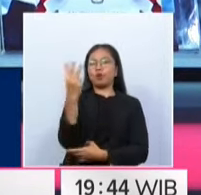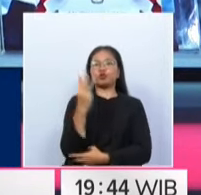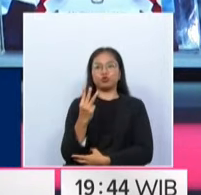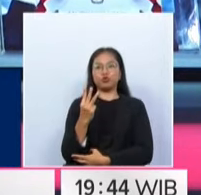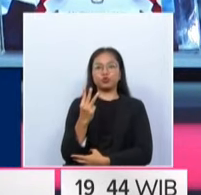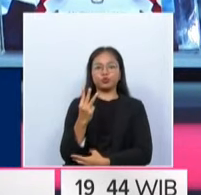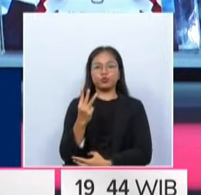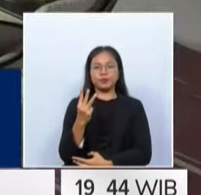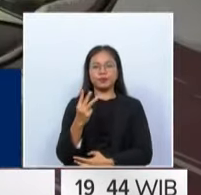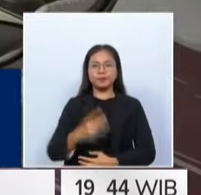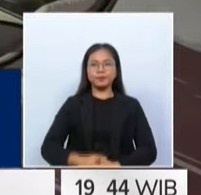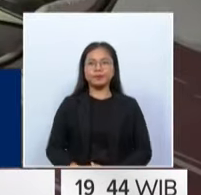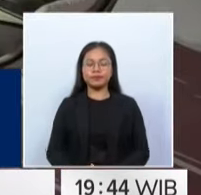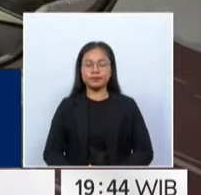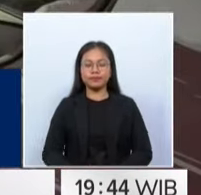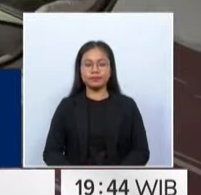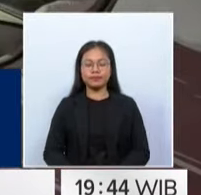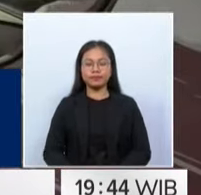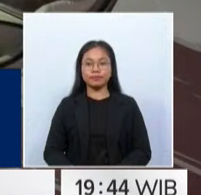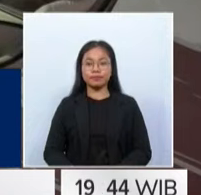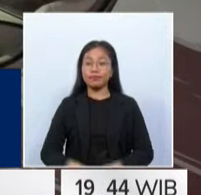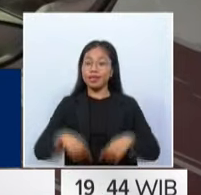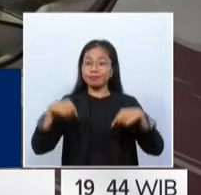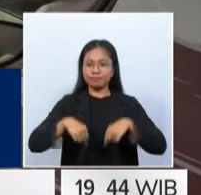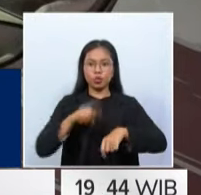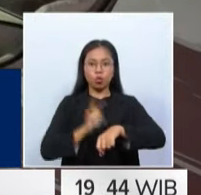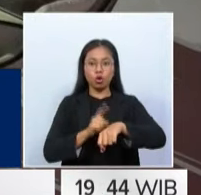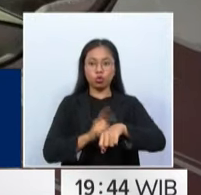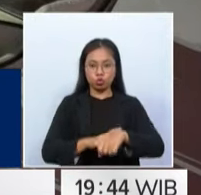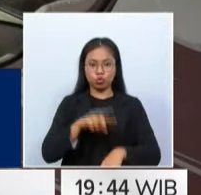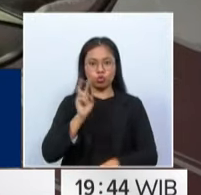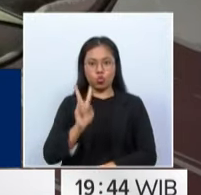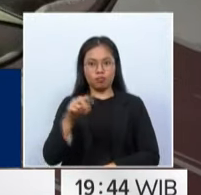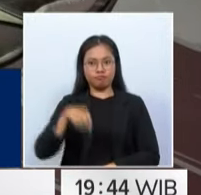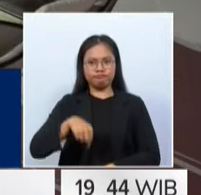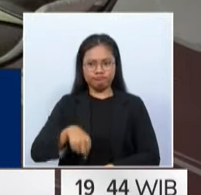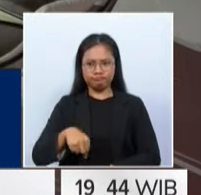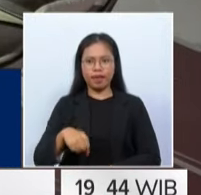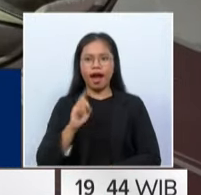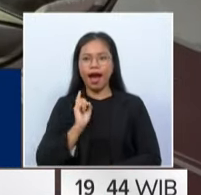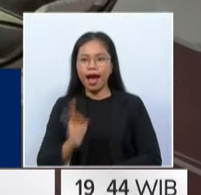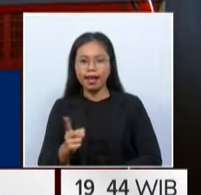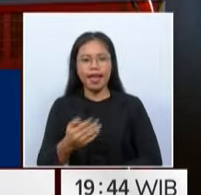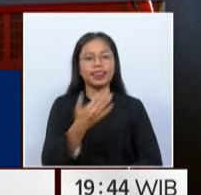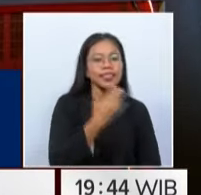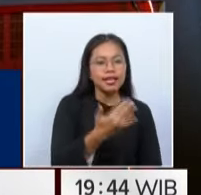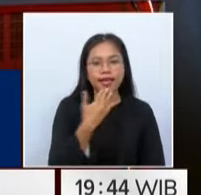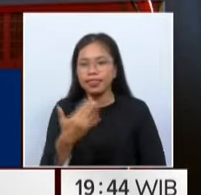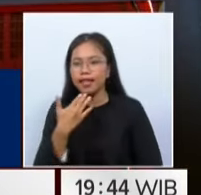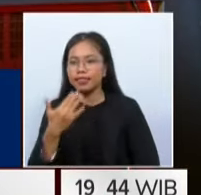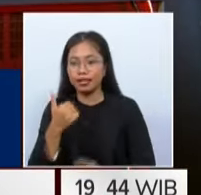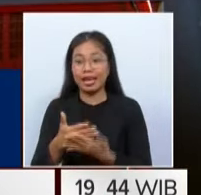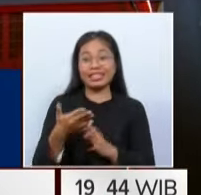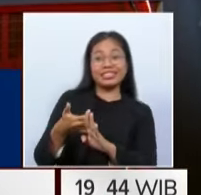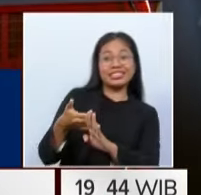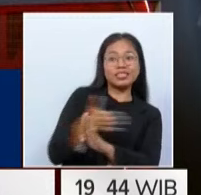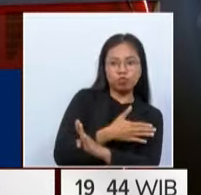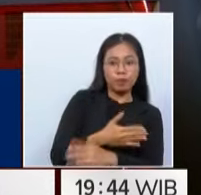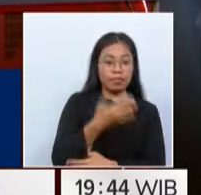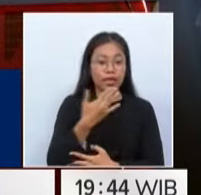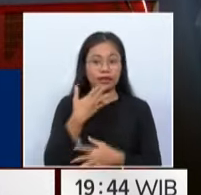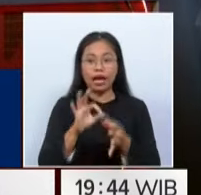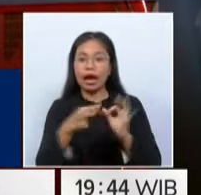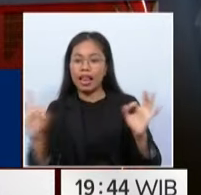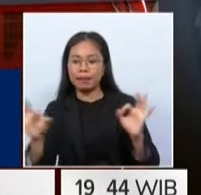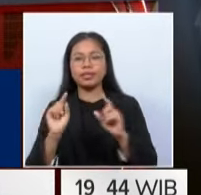persilakan dan pada segmen kedua ini calon Presiden akan menjawab pertanyaan yang telah dibuat 11 orang panelis yang telah dipilih